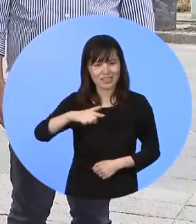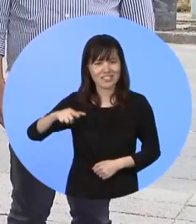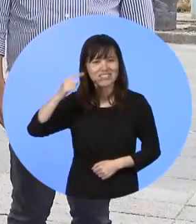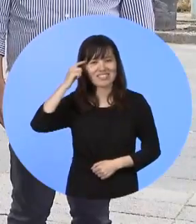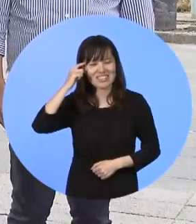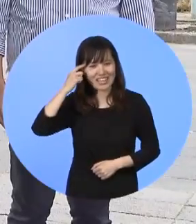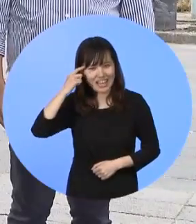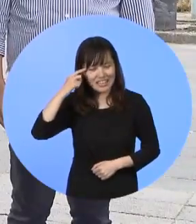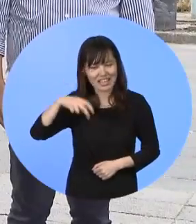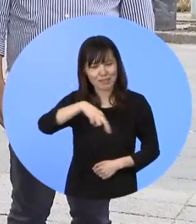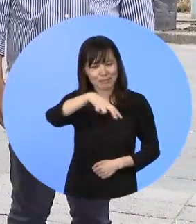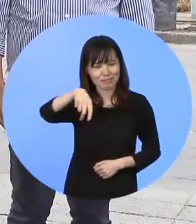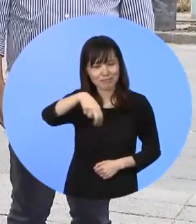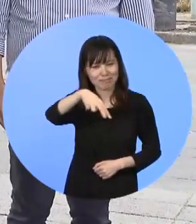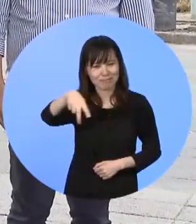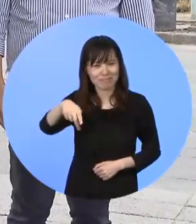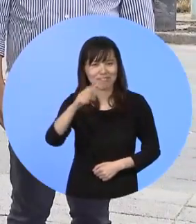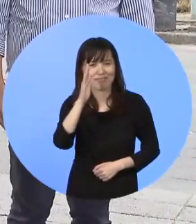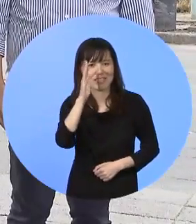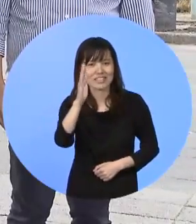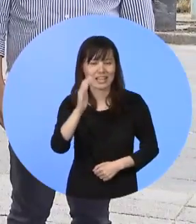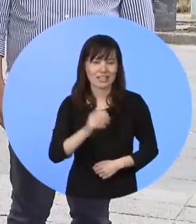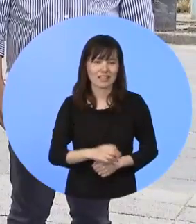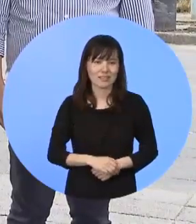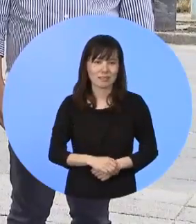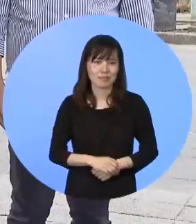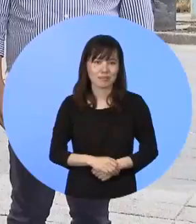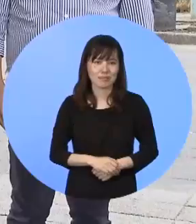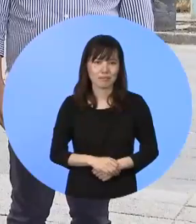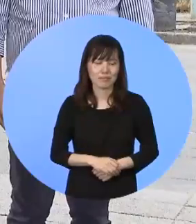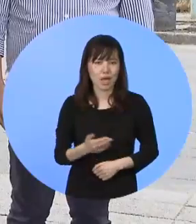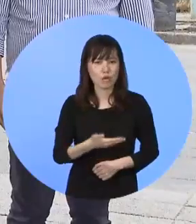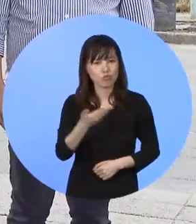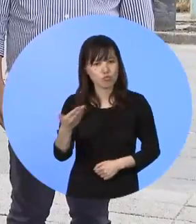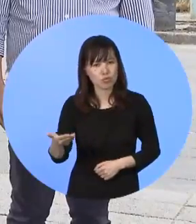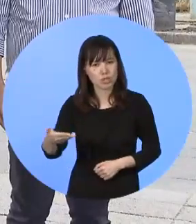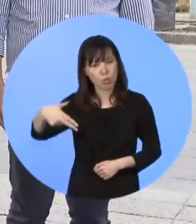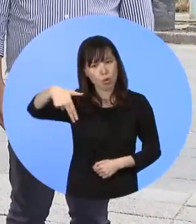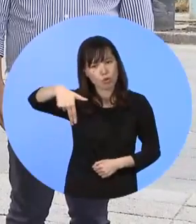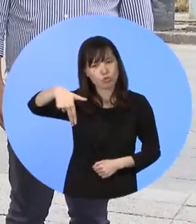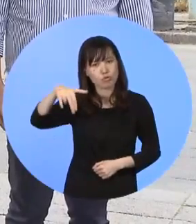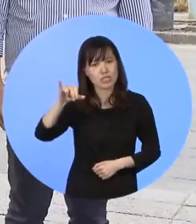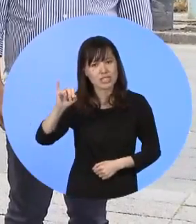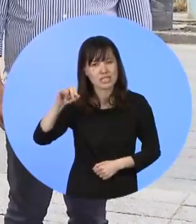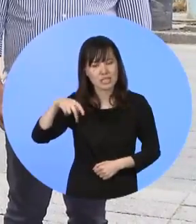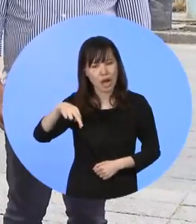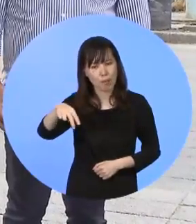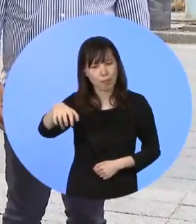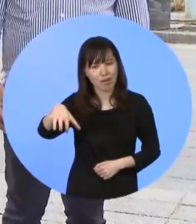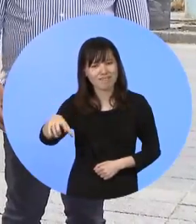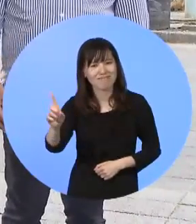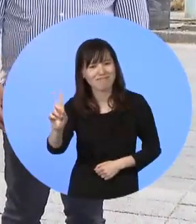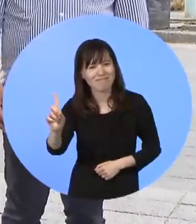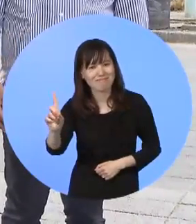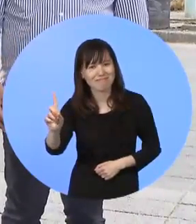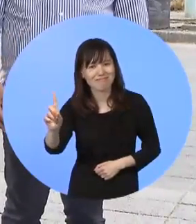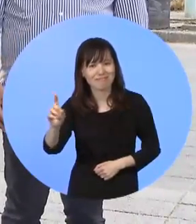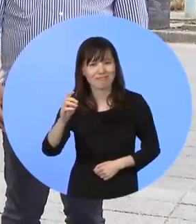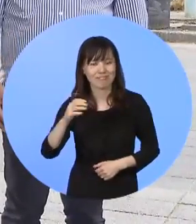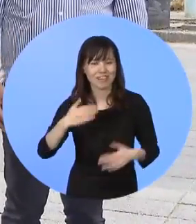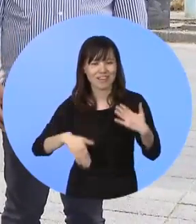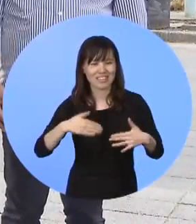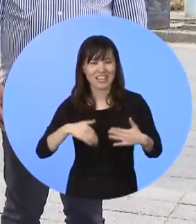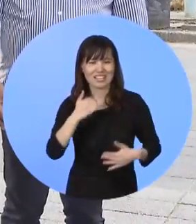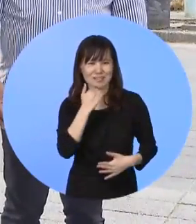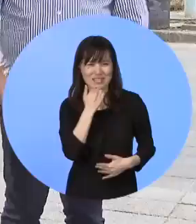ことを考えながら千里ニュータウンの街を歩いてみてくださいね。さて次回の水散歩、一体どの地域を歩くんでしょうか？お